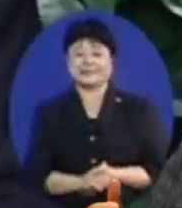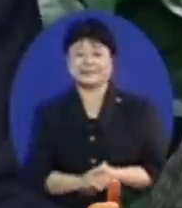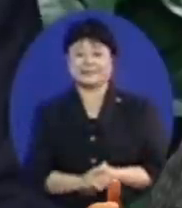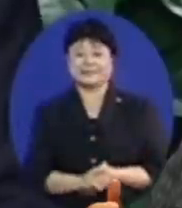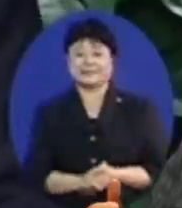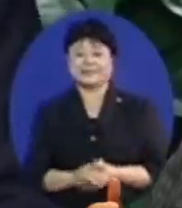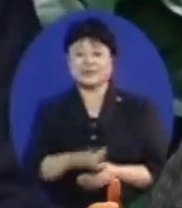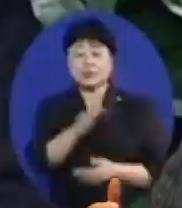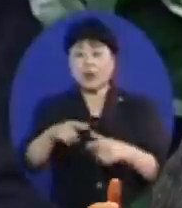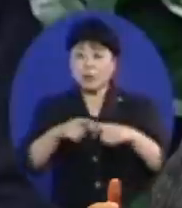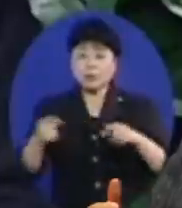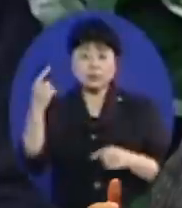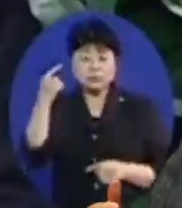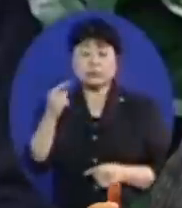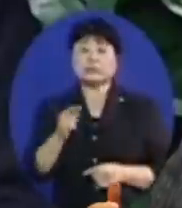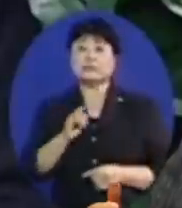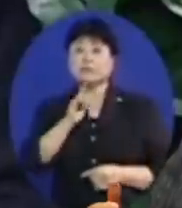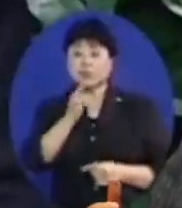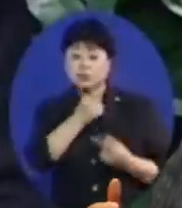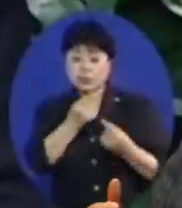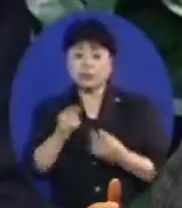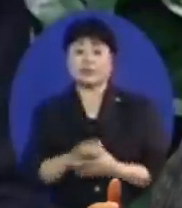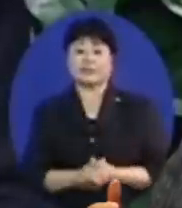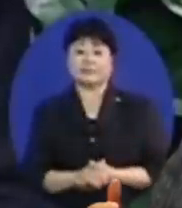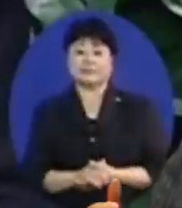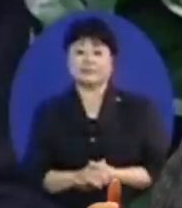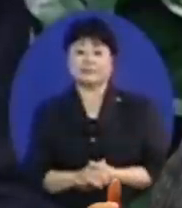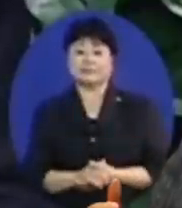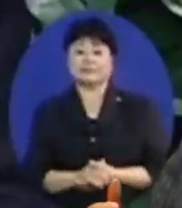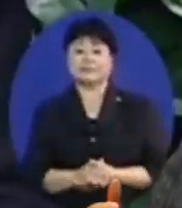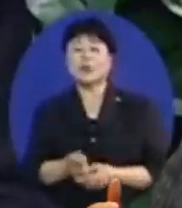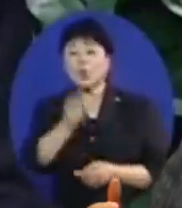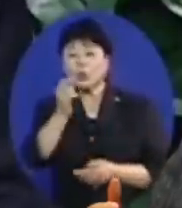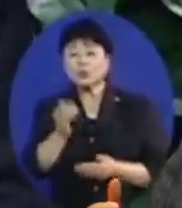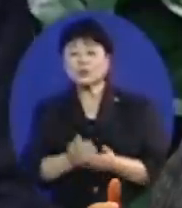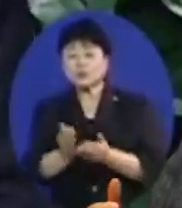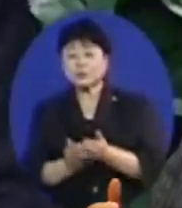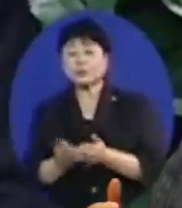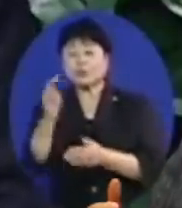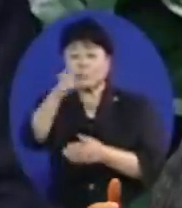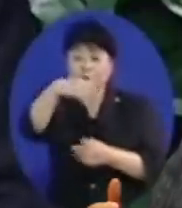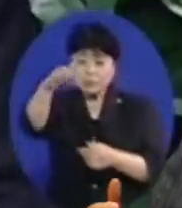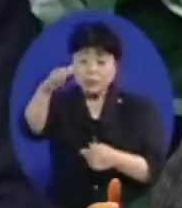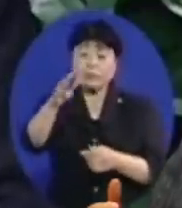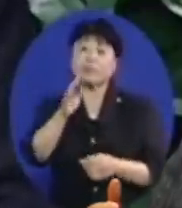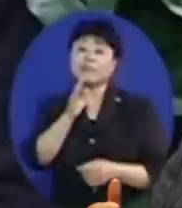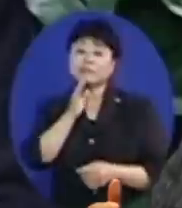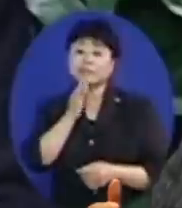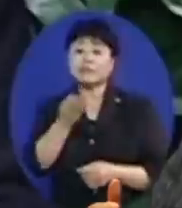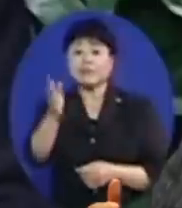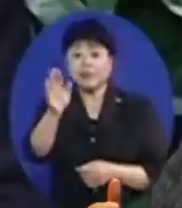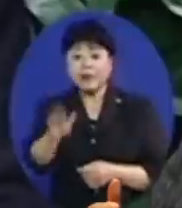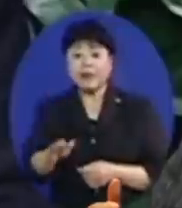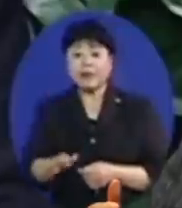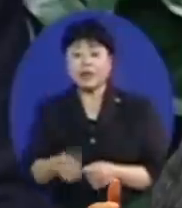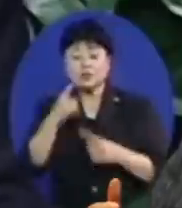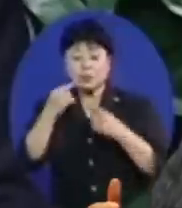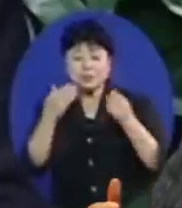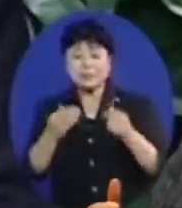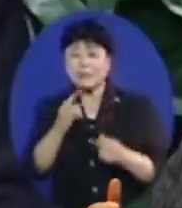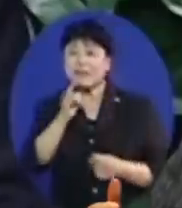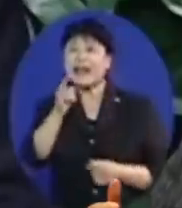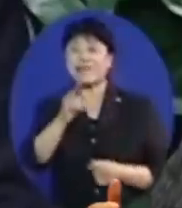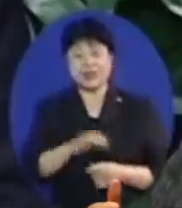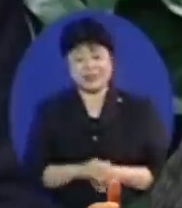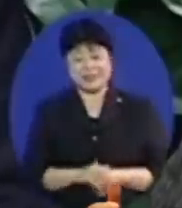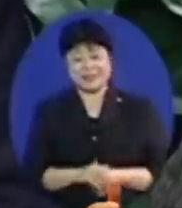뭐 우리가 보통 들을 수 있는 말입니다. 호수 저 건너편으로 가자 그런가 보다. 그러나 조용기가 그렇게